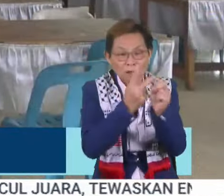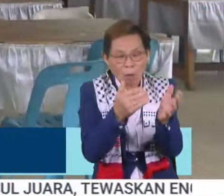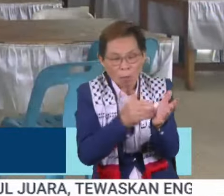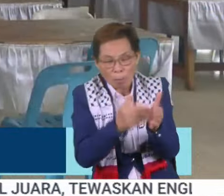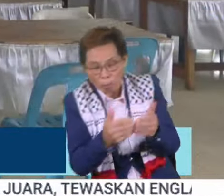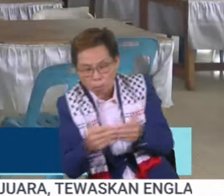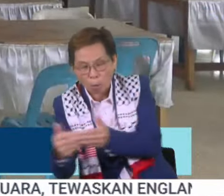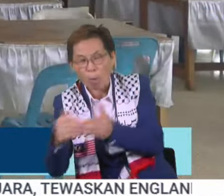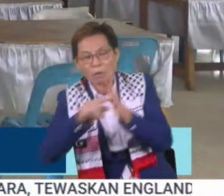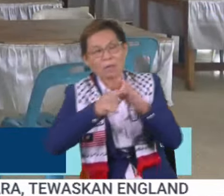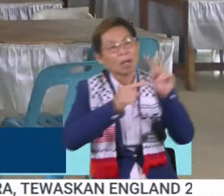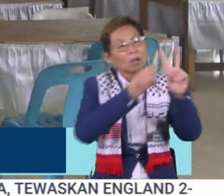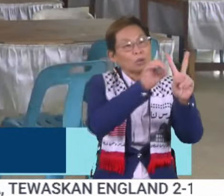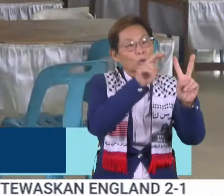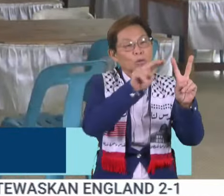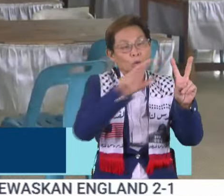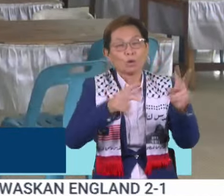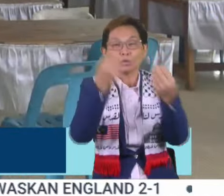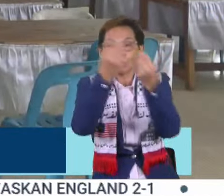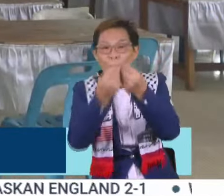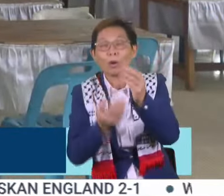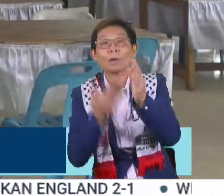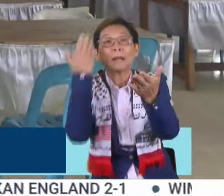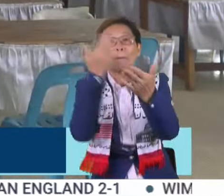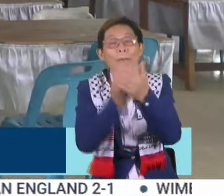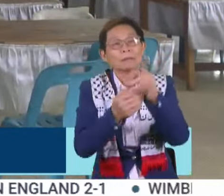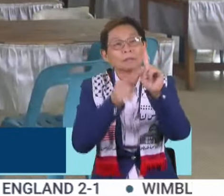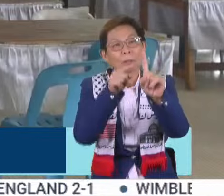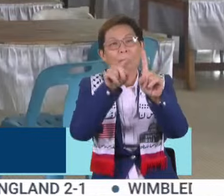mulai 2023. Jumlahnya mencecah